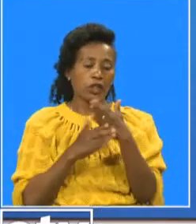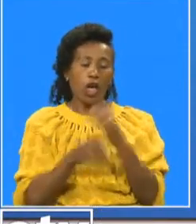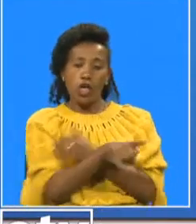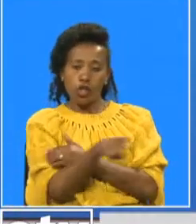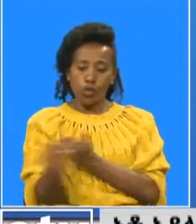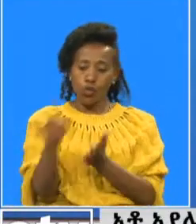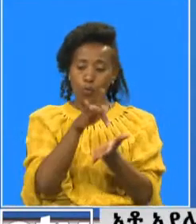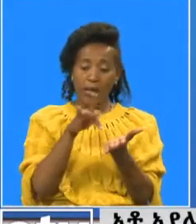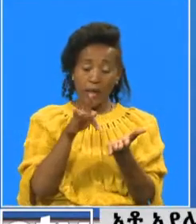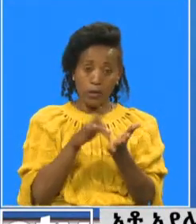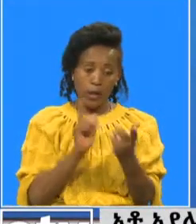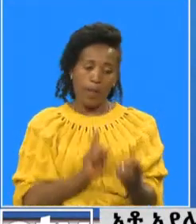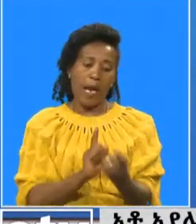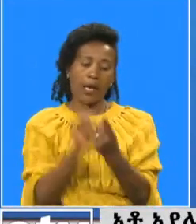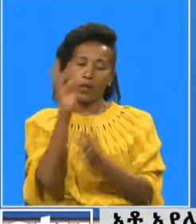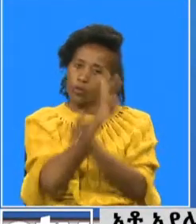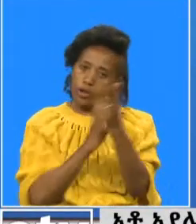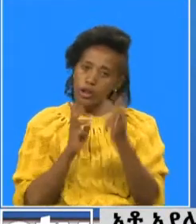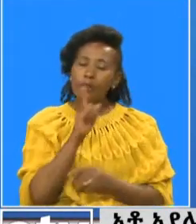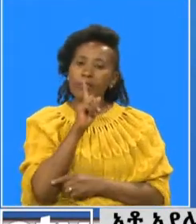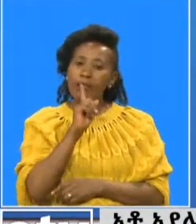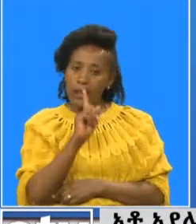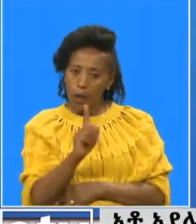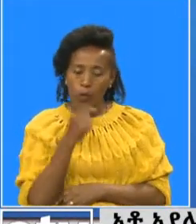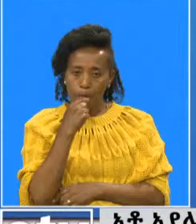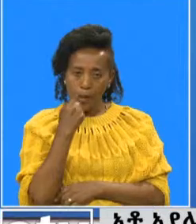እነሱ በሴክተር ላይ የሚያጋጥመው ችግር ምንድን ነው የሚለውን